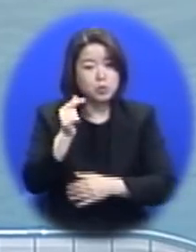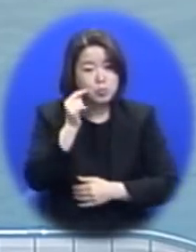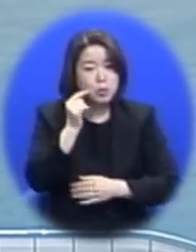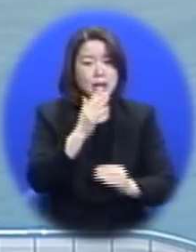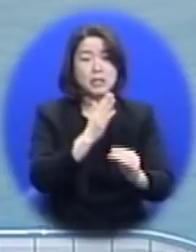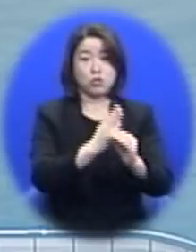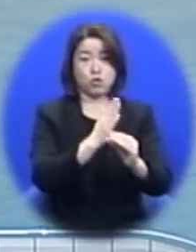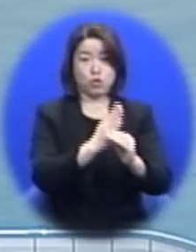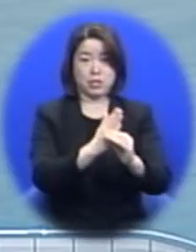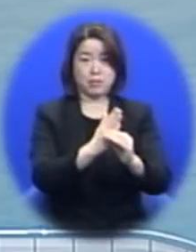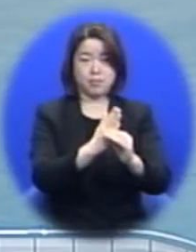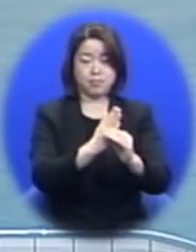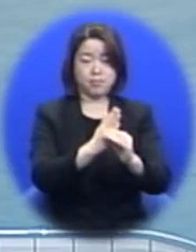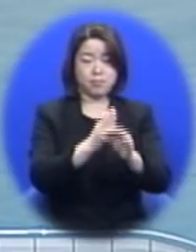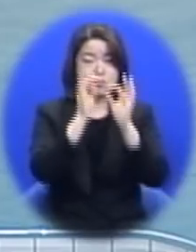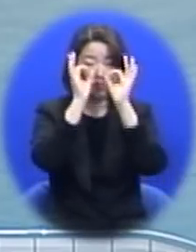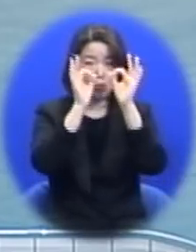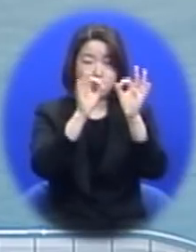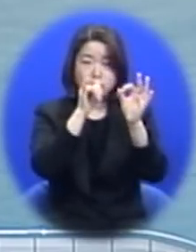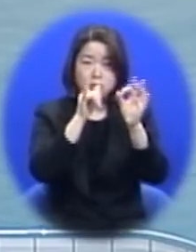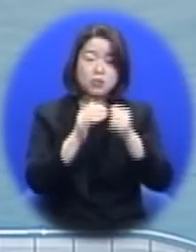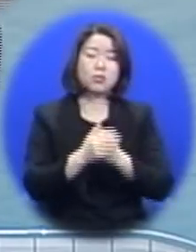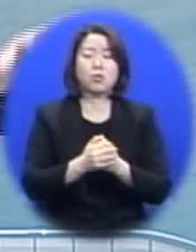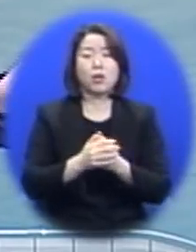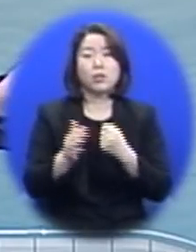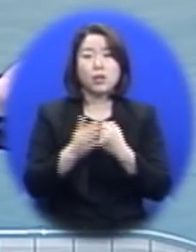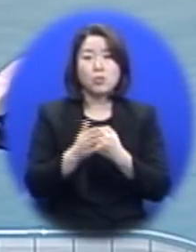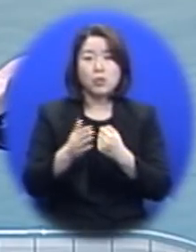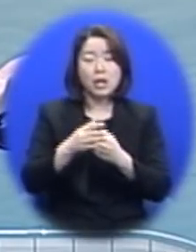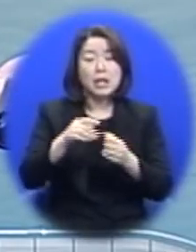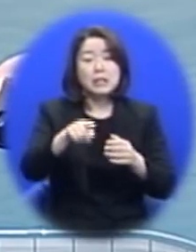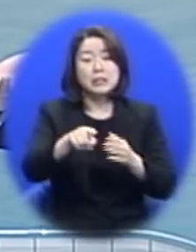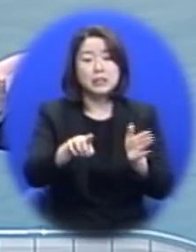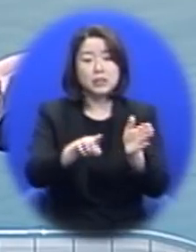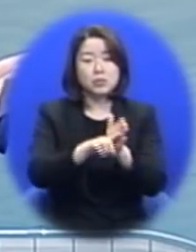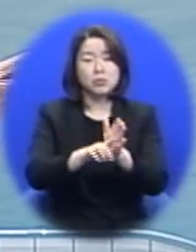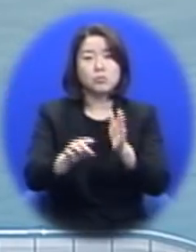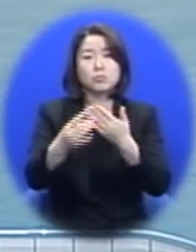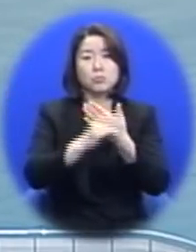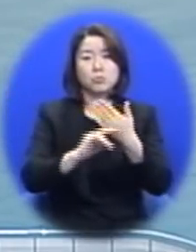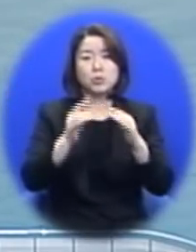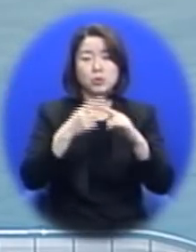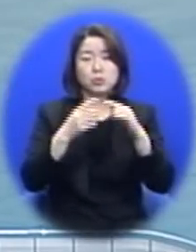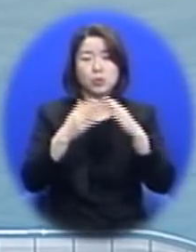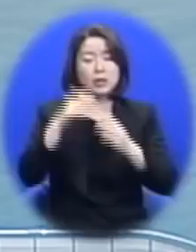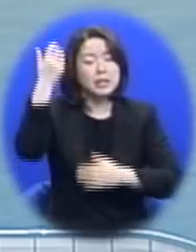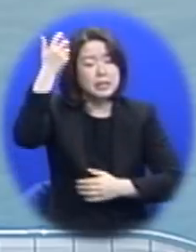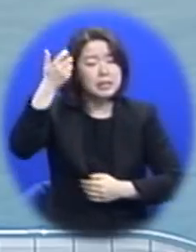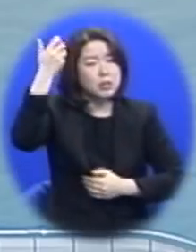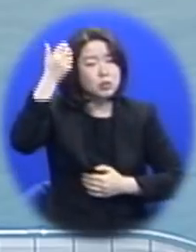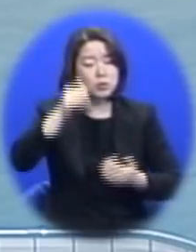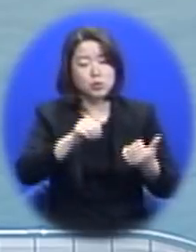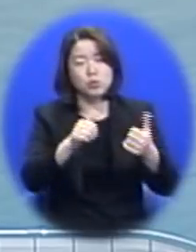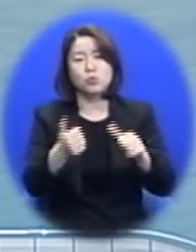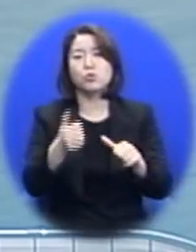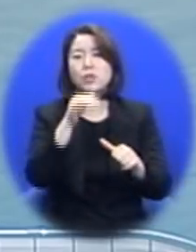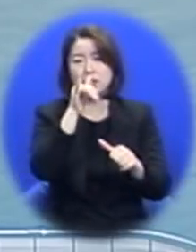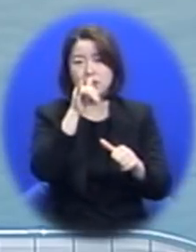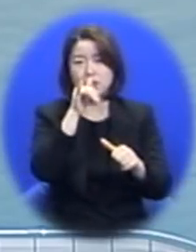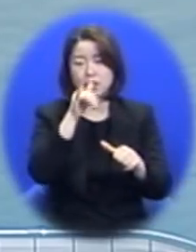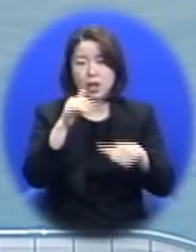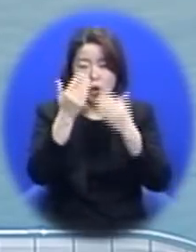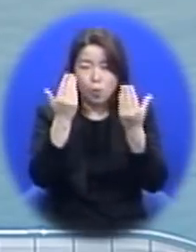있어서는 사대교회는 오히려 영적으로 죽어 있다는 거죠. 여기서 완전하다는 표현을 쓰신